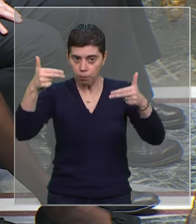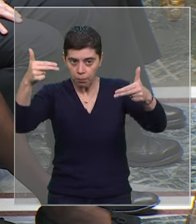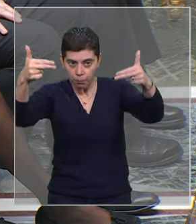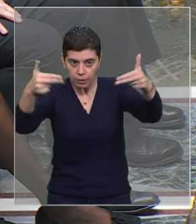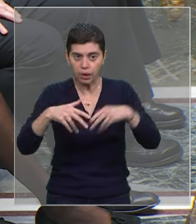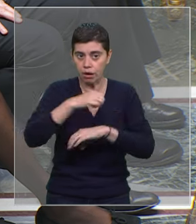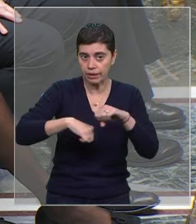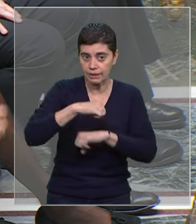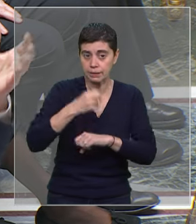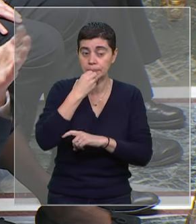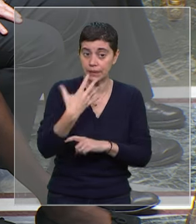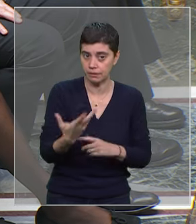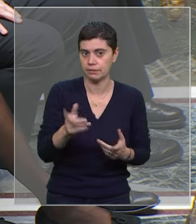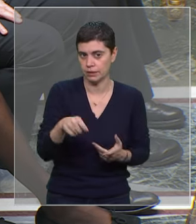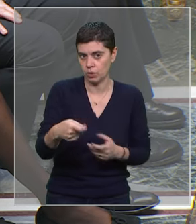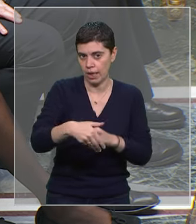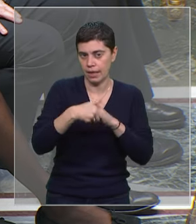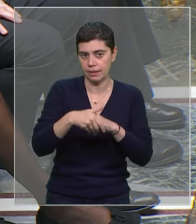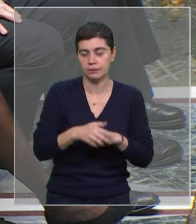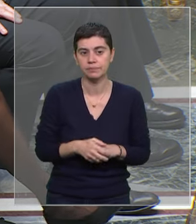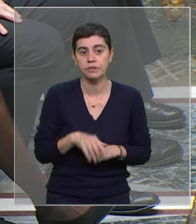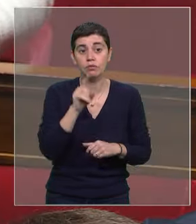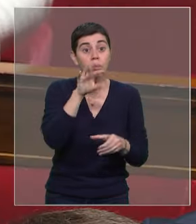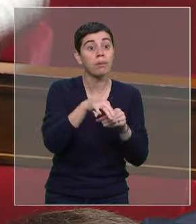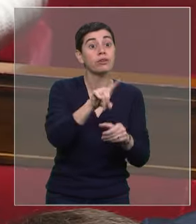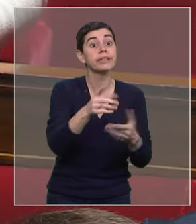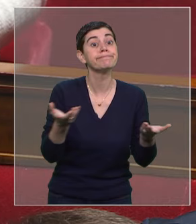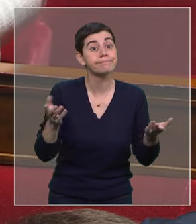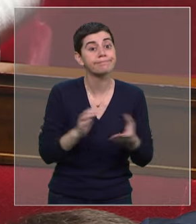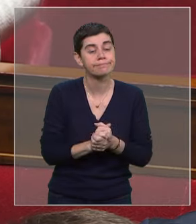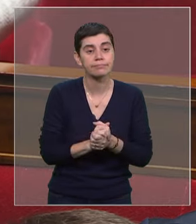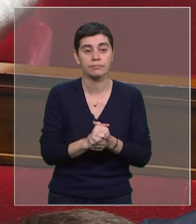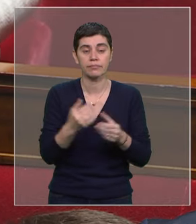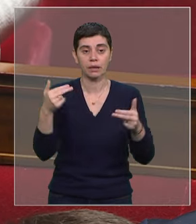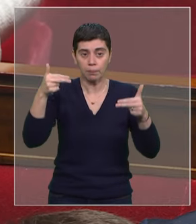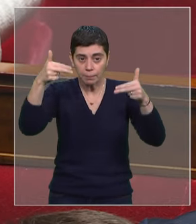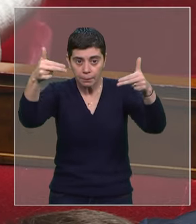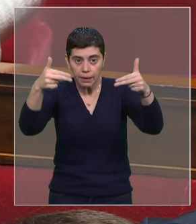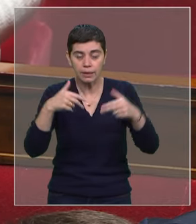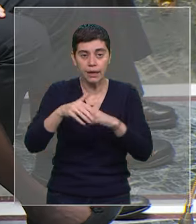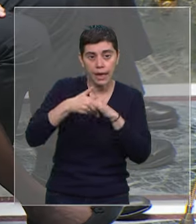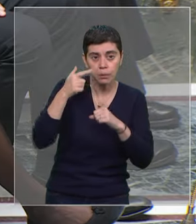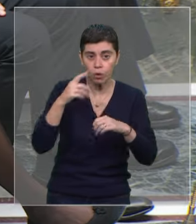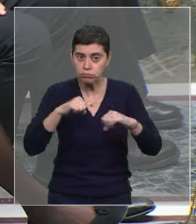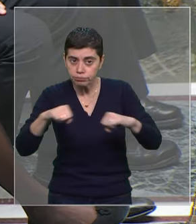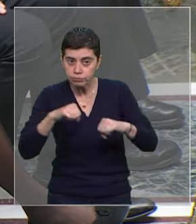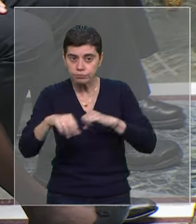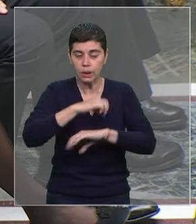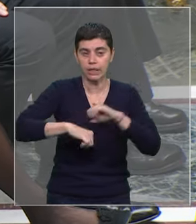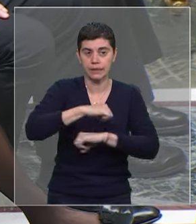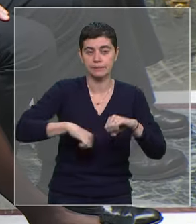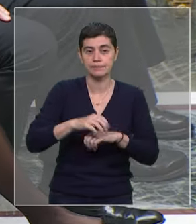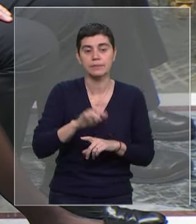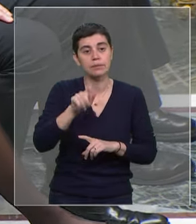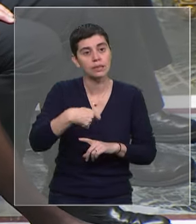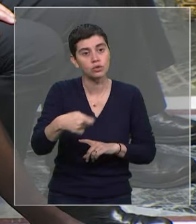vidéoprotection qui vont nous aider, je constate d'ailleurs que vous ne l'avez pas voté, à pouvoir moduler un certain nombre d'actions. La présence